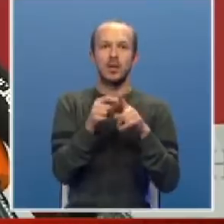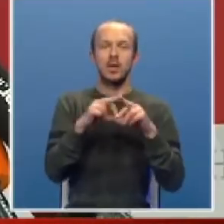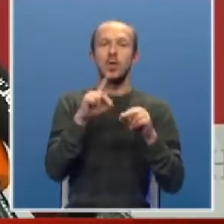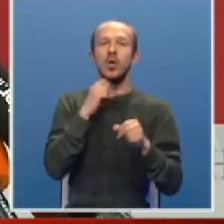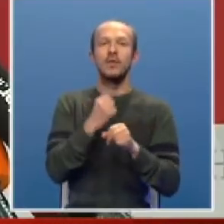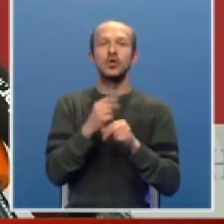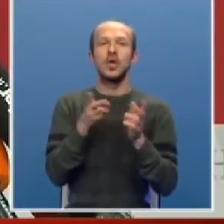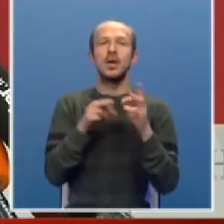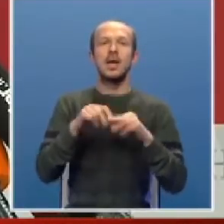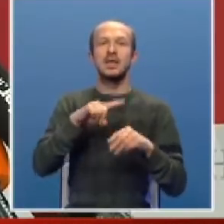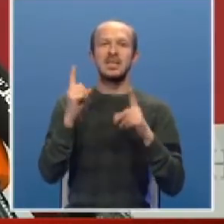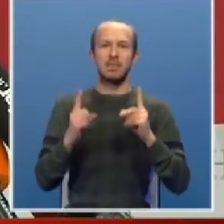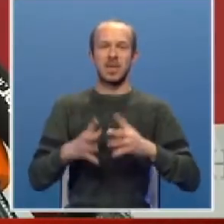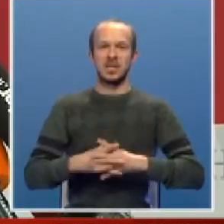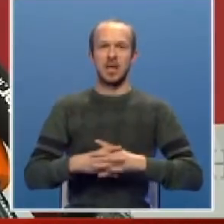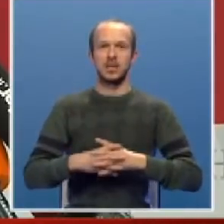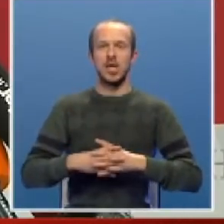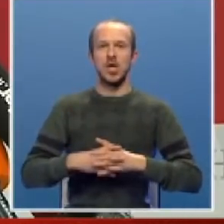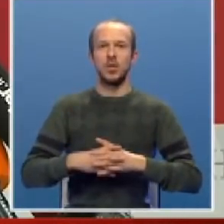na destabilizaciji